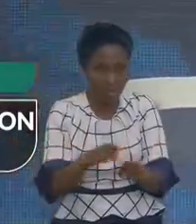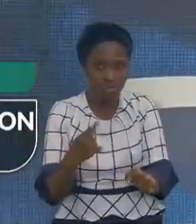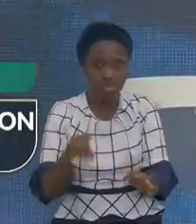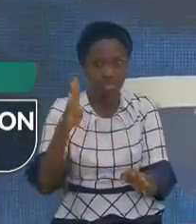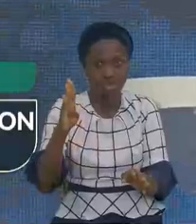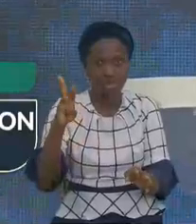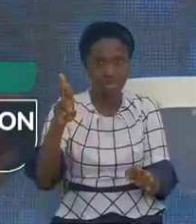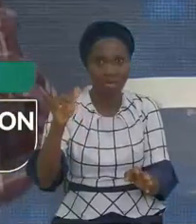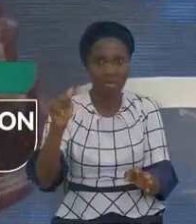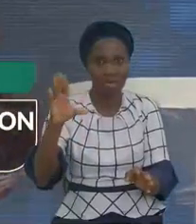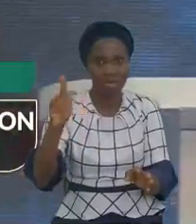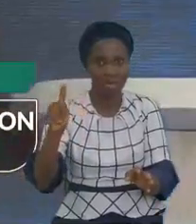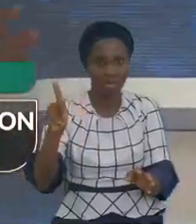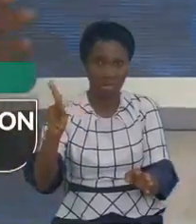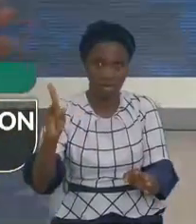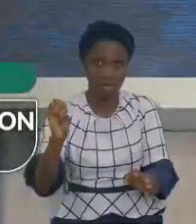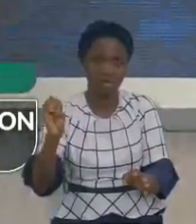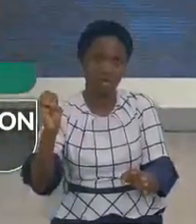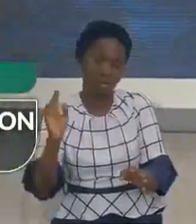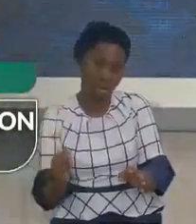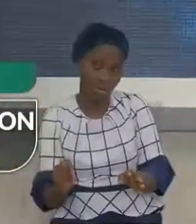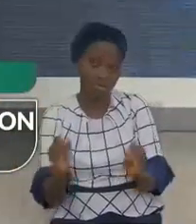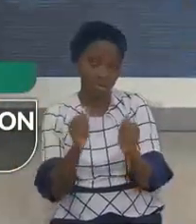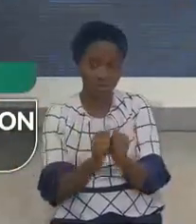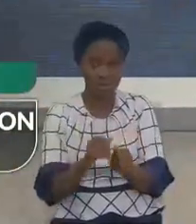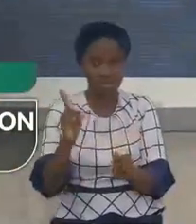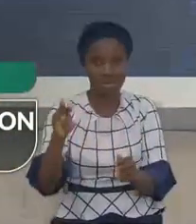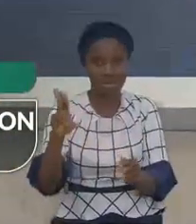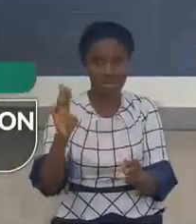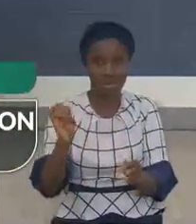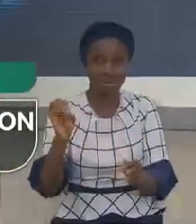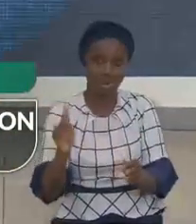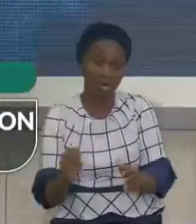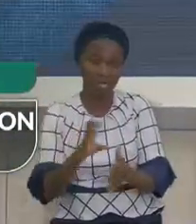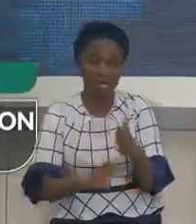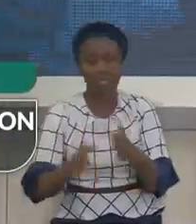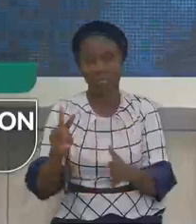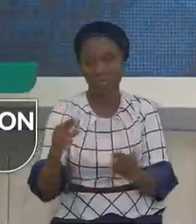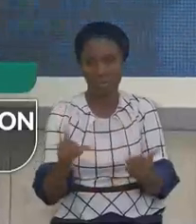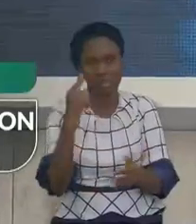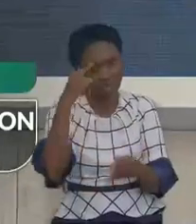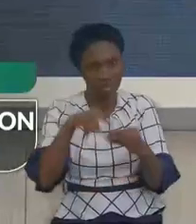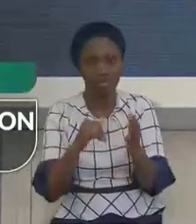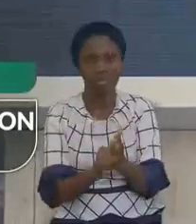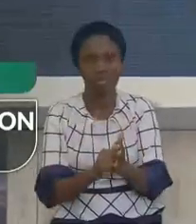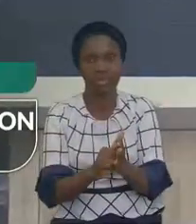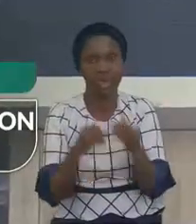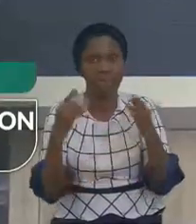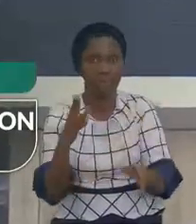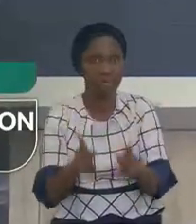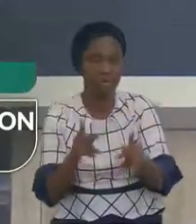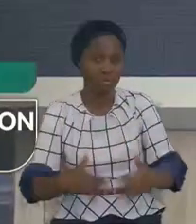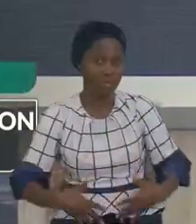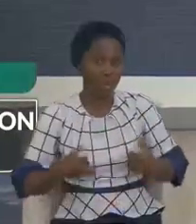cela. Dans plusieurs vies, quand la parenthèse est ouverte, il y a